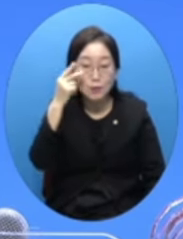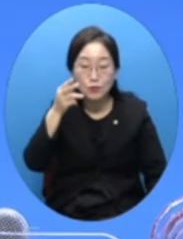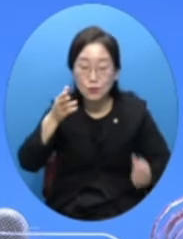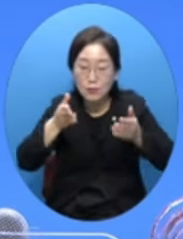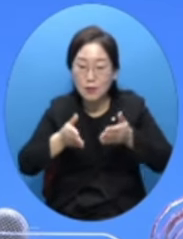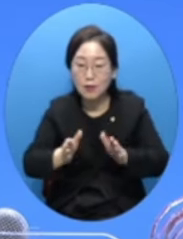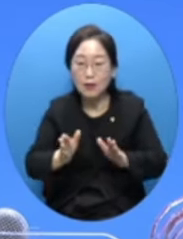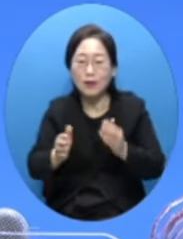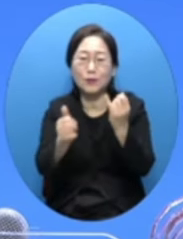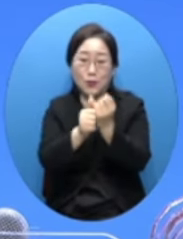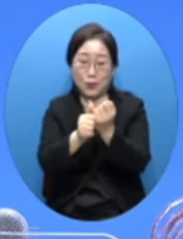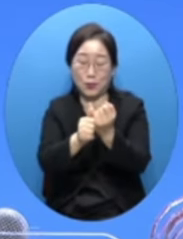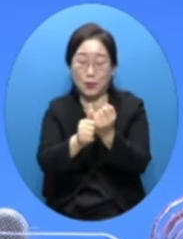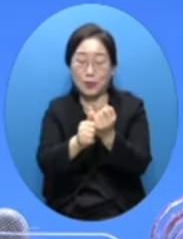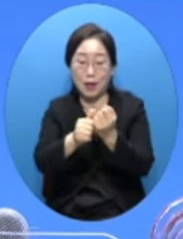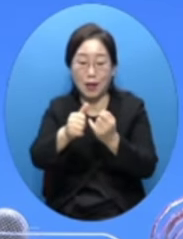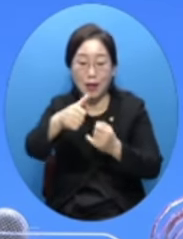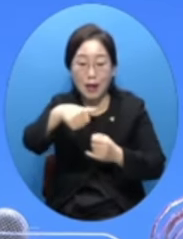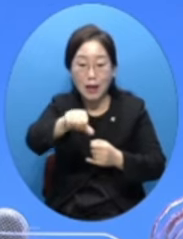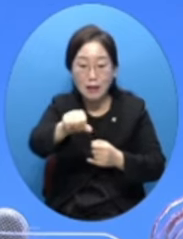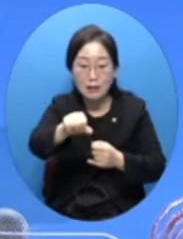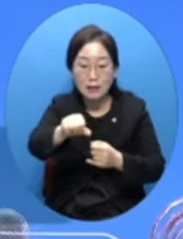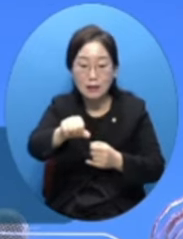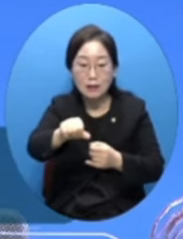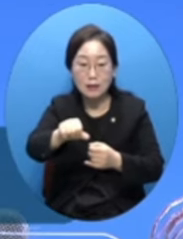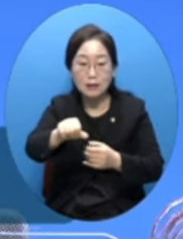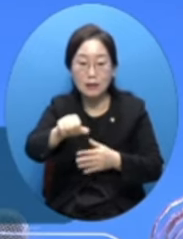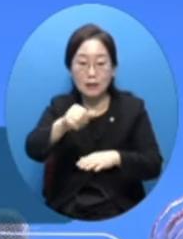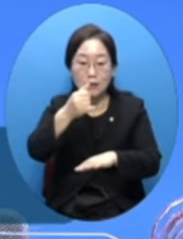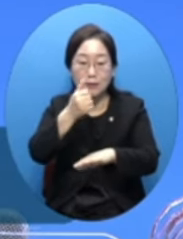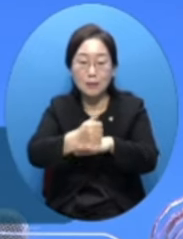아이 막내 아들 준영이가